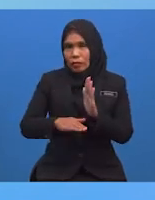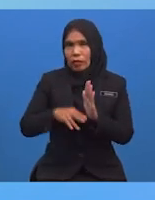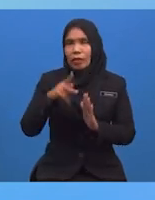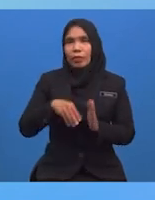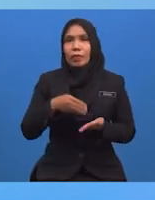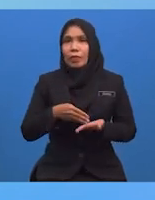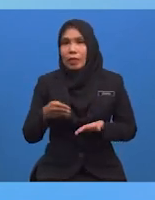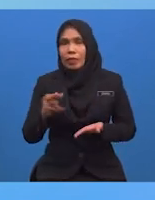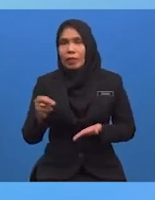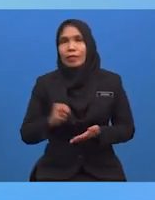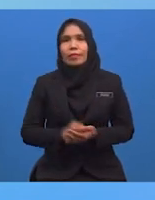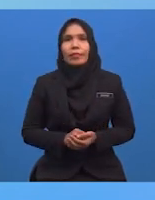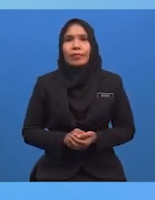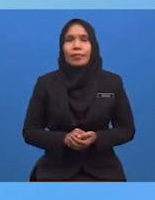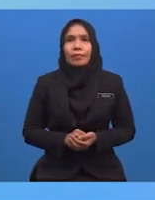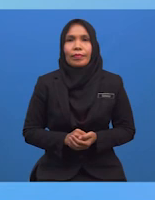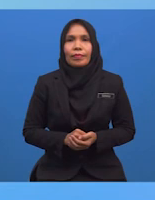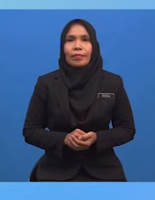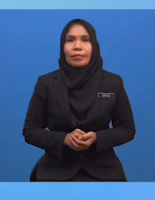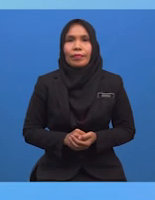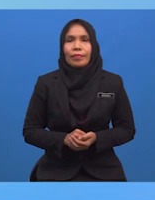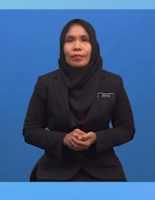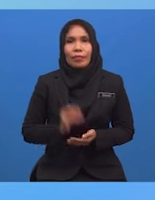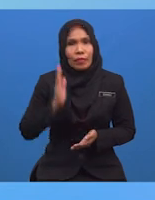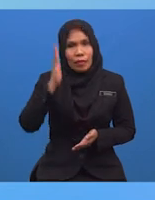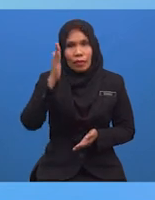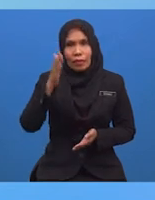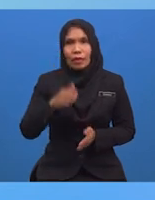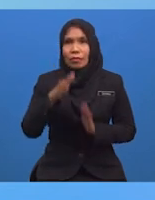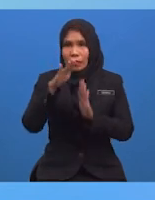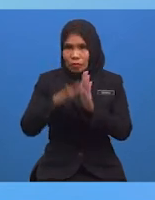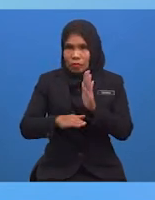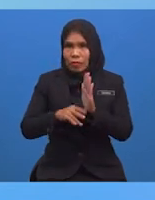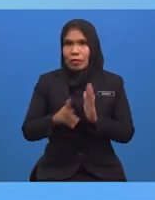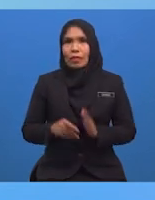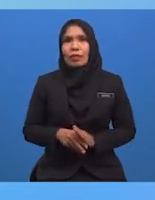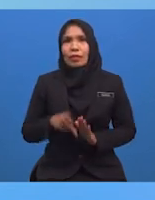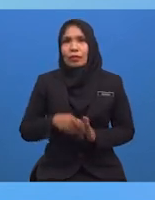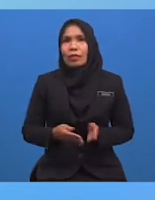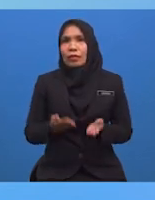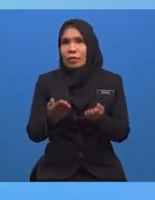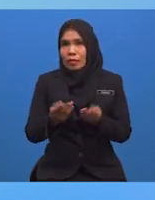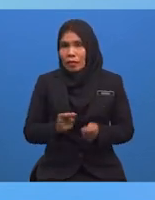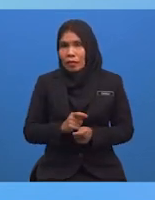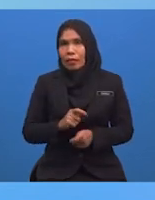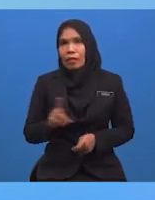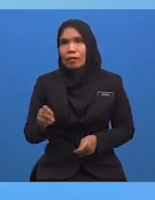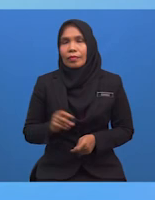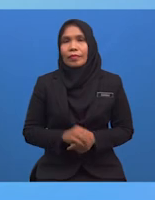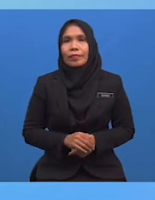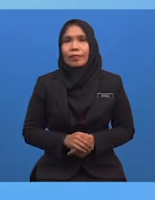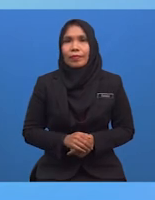seperti penangguhan projek pembangunan baru akan mengurangkan permintaan agregat